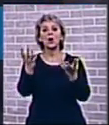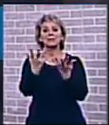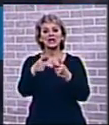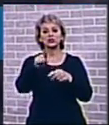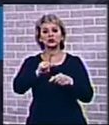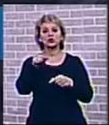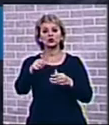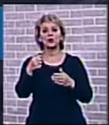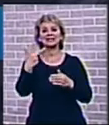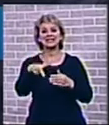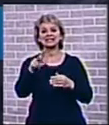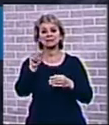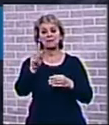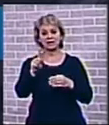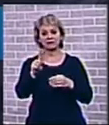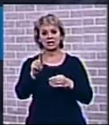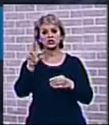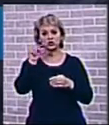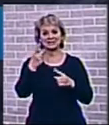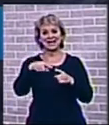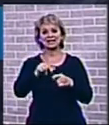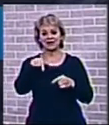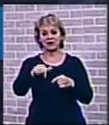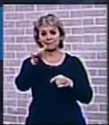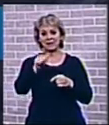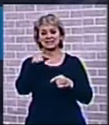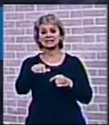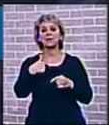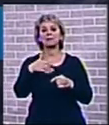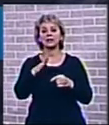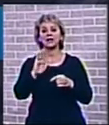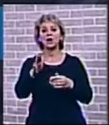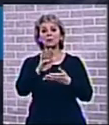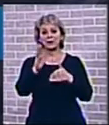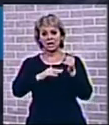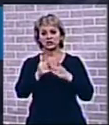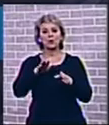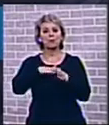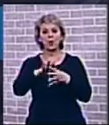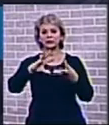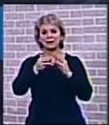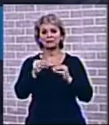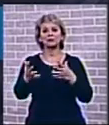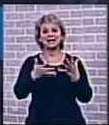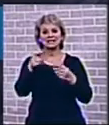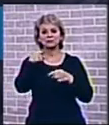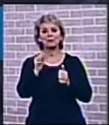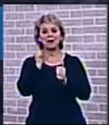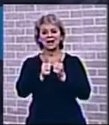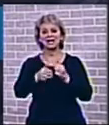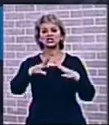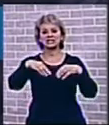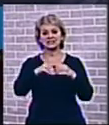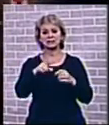Рассчитываем, что до 31 числа этого месяца мы практически в полном объеме разберемся по каждой